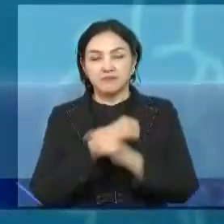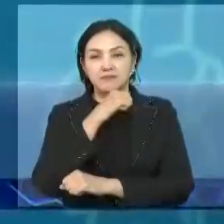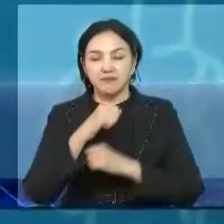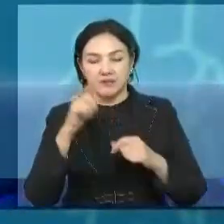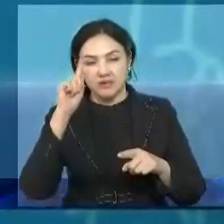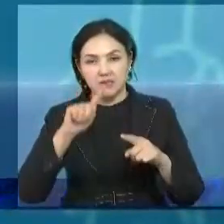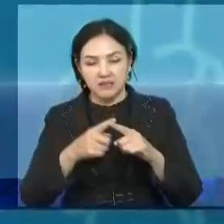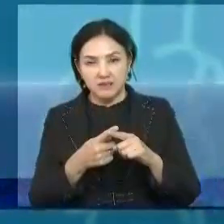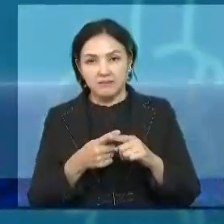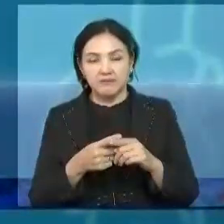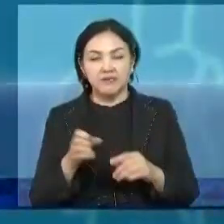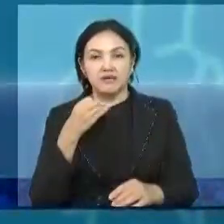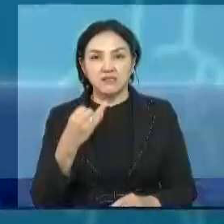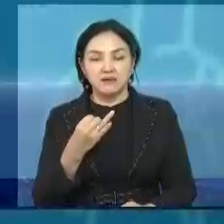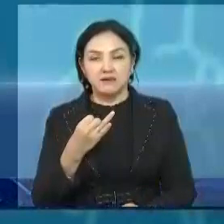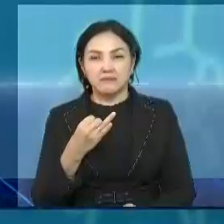материально-техническое оснащение и